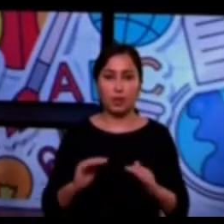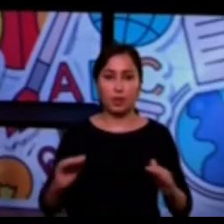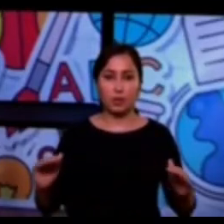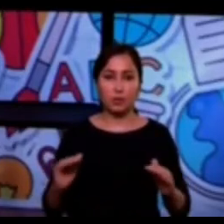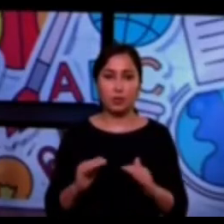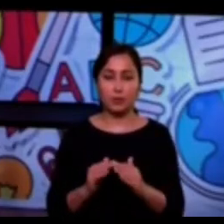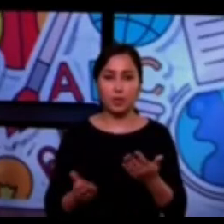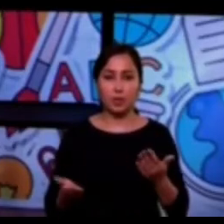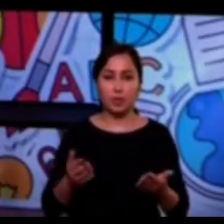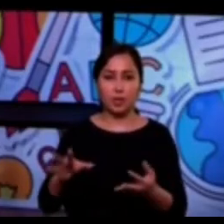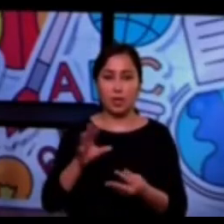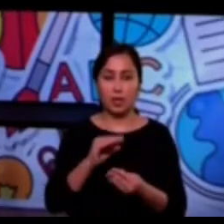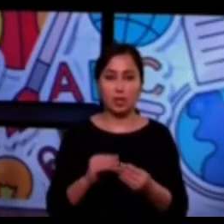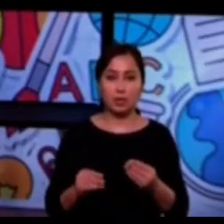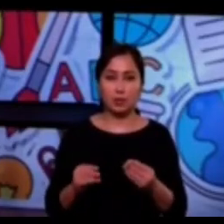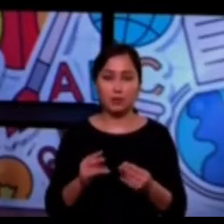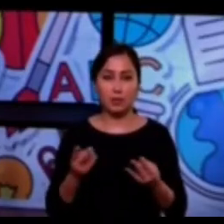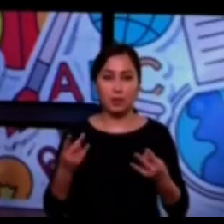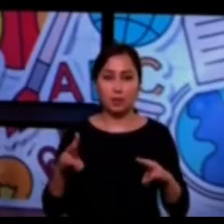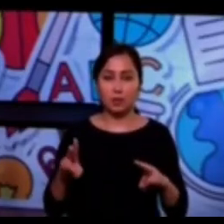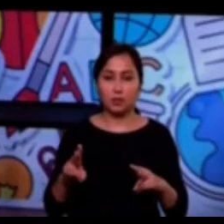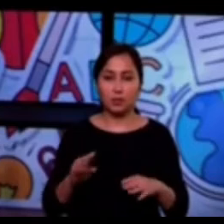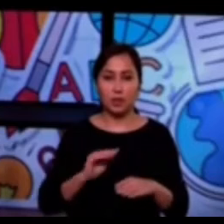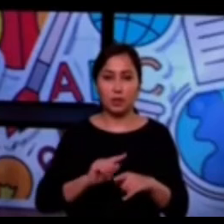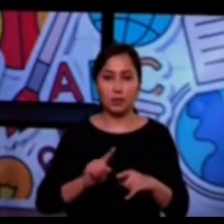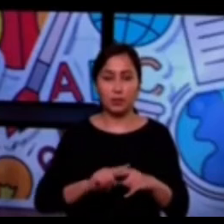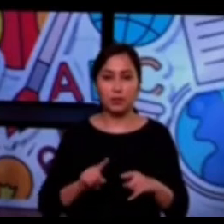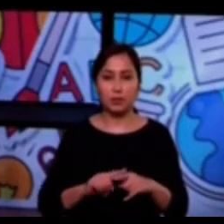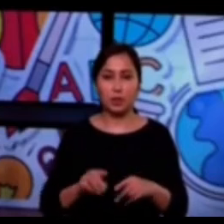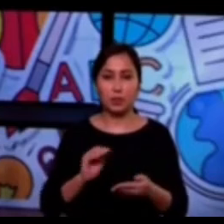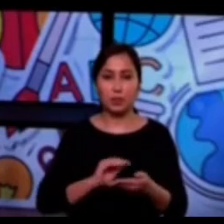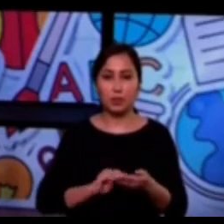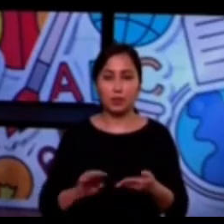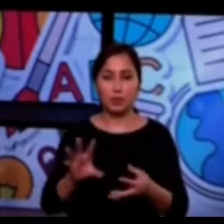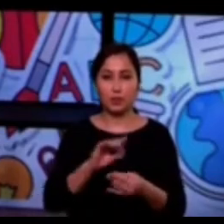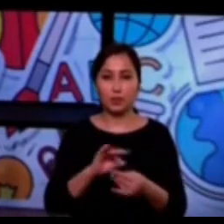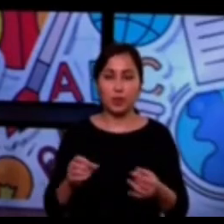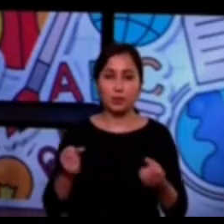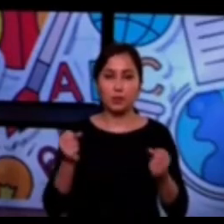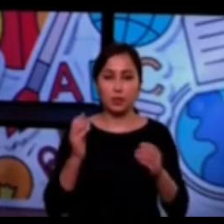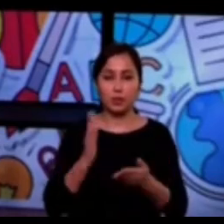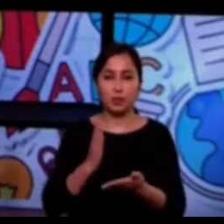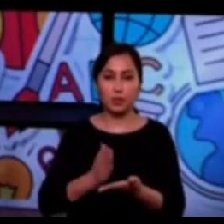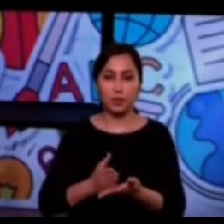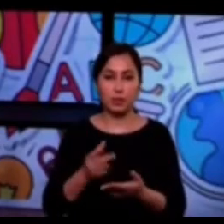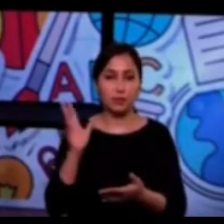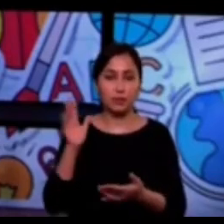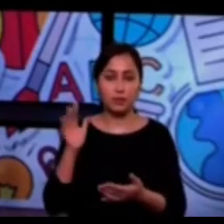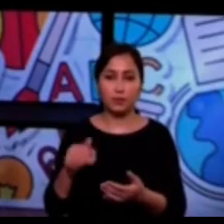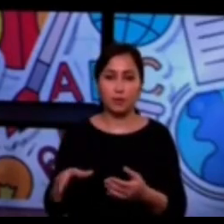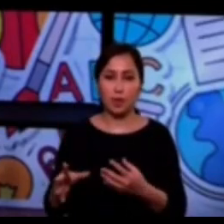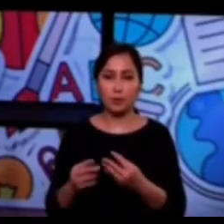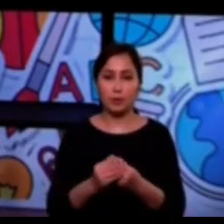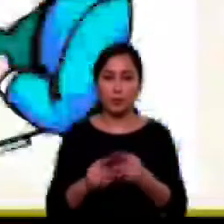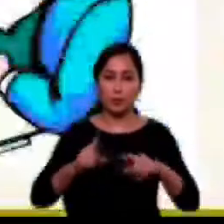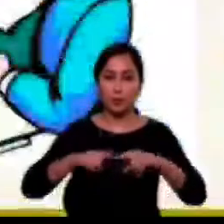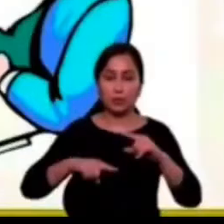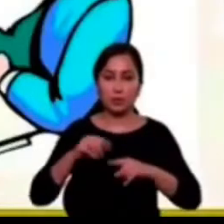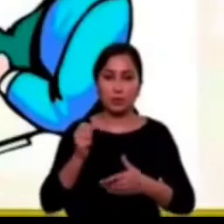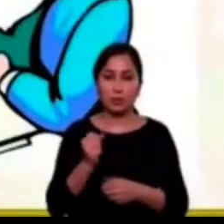Ребятки, если вы не успеваете, ничего страшного. У вас будет возможность закончить эту работу вместе с